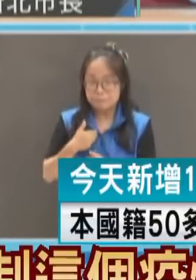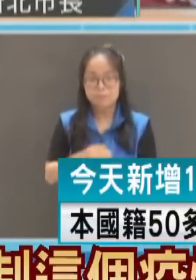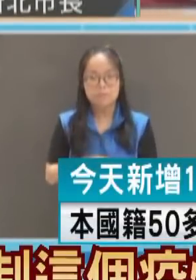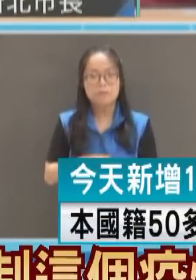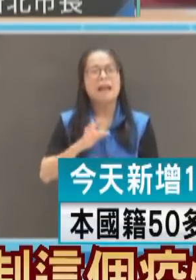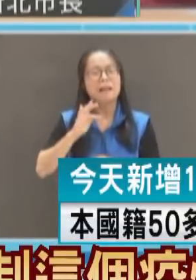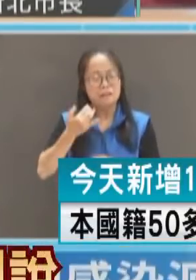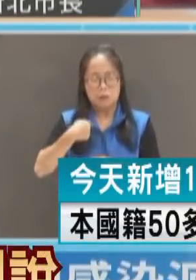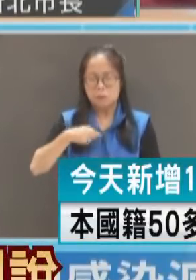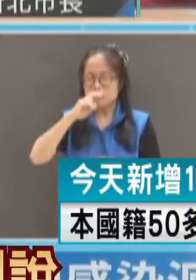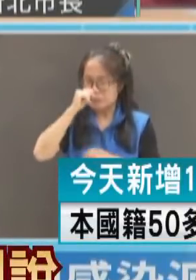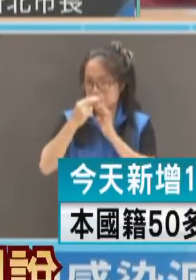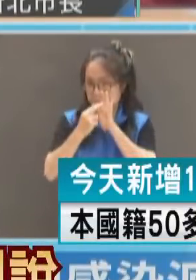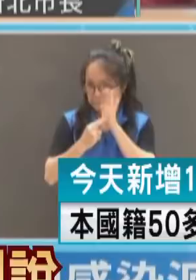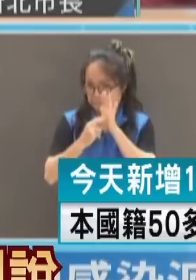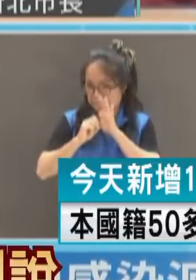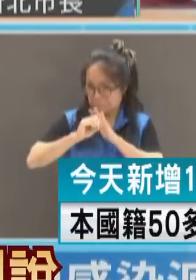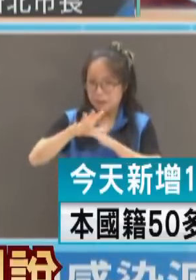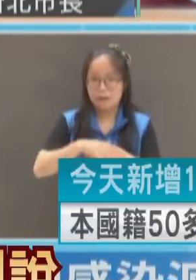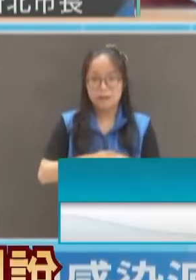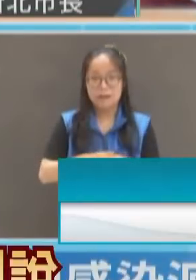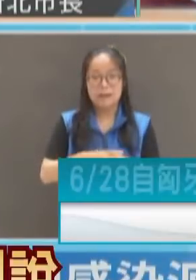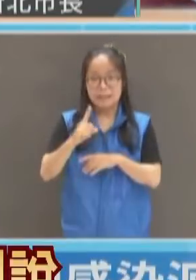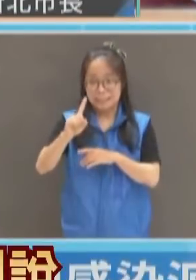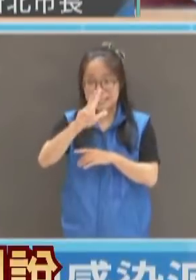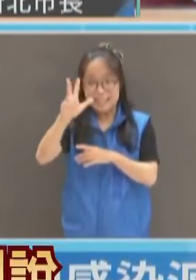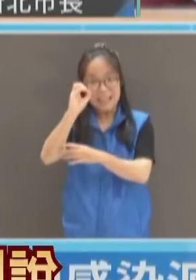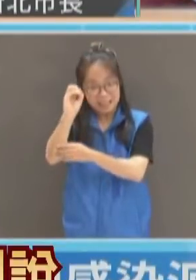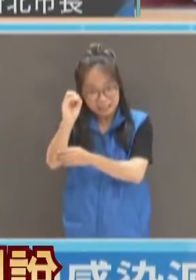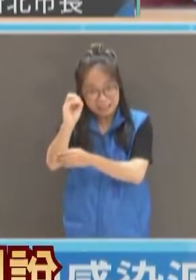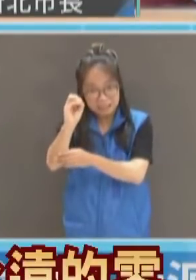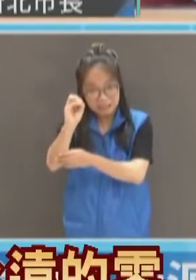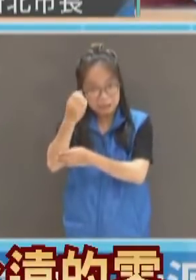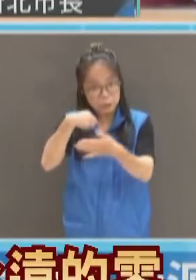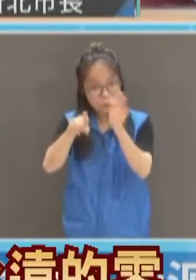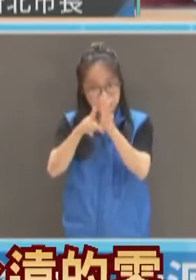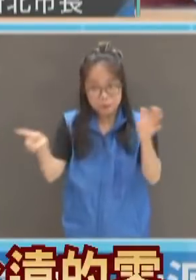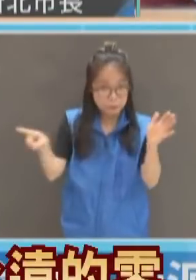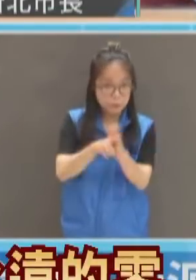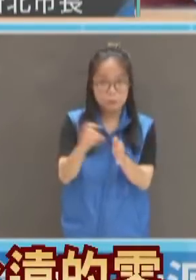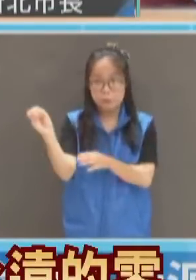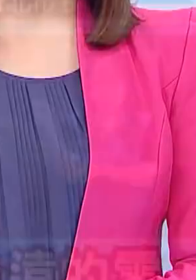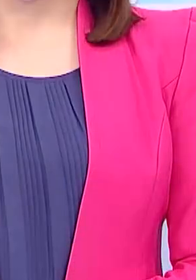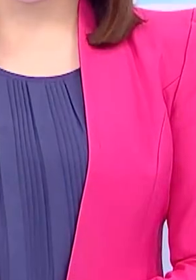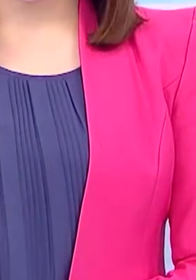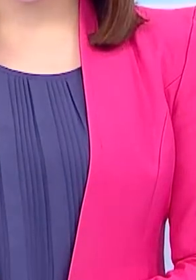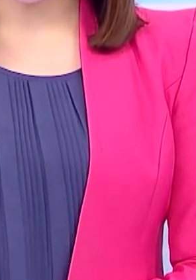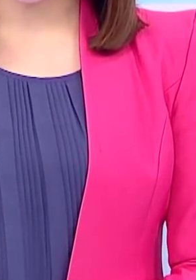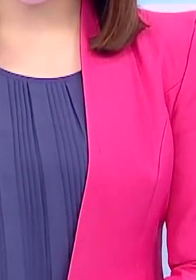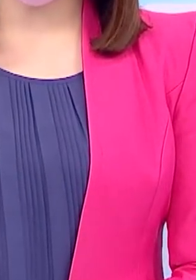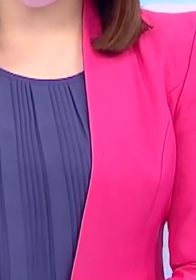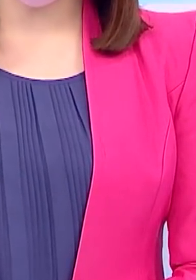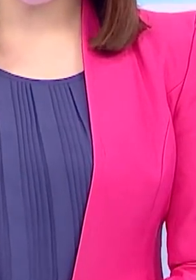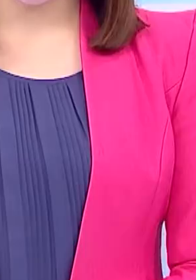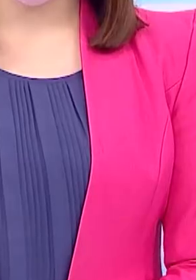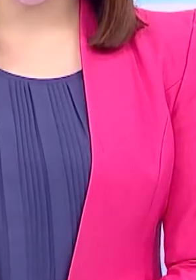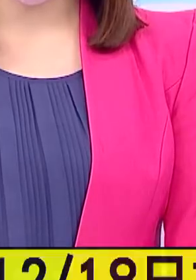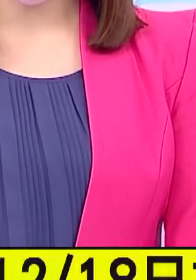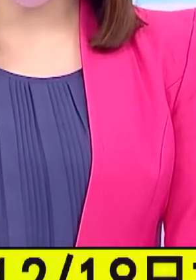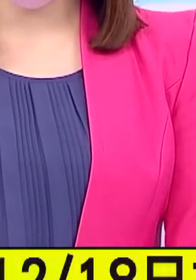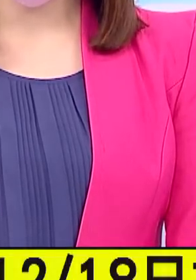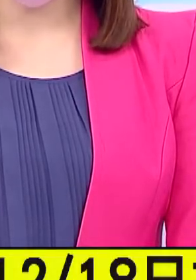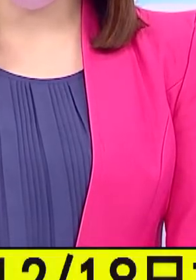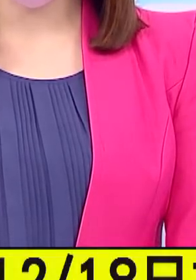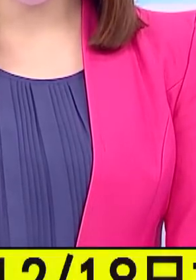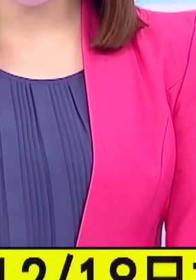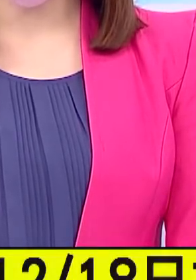但我要在这里特别说，一天的脸不会代表永远的脸。 提供给您最新的消息，全台